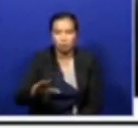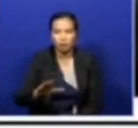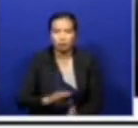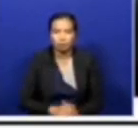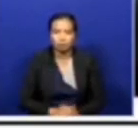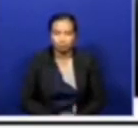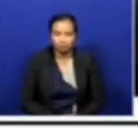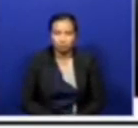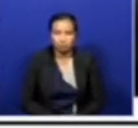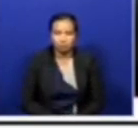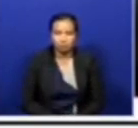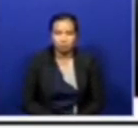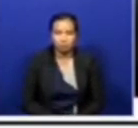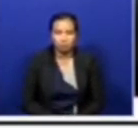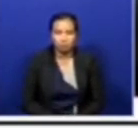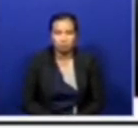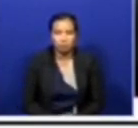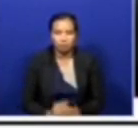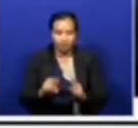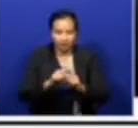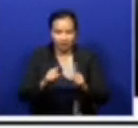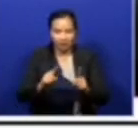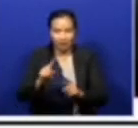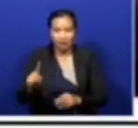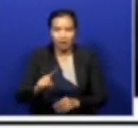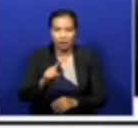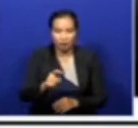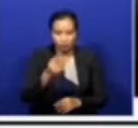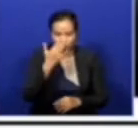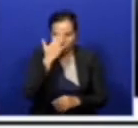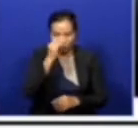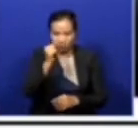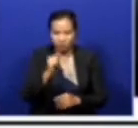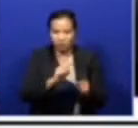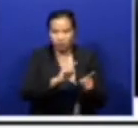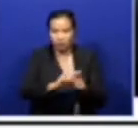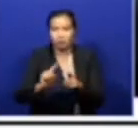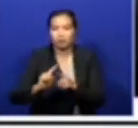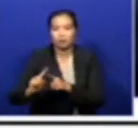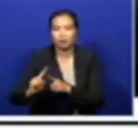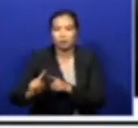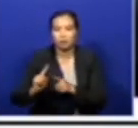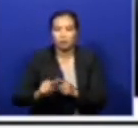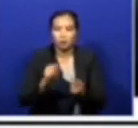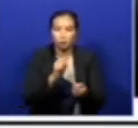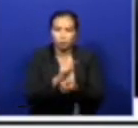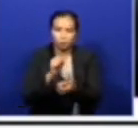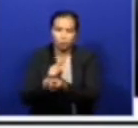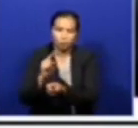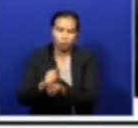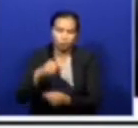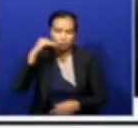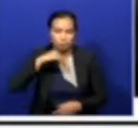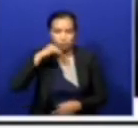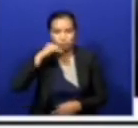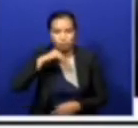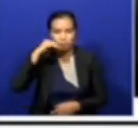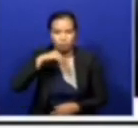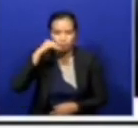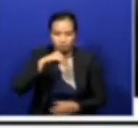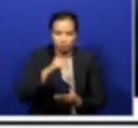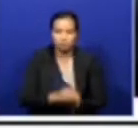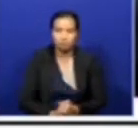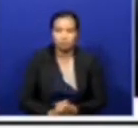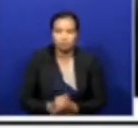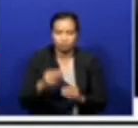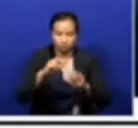2.5 แต่ถามว่าทำไมเหตุการณ์ต่างๆเหล่านี้ยังเกิดซ้ำแล้วซ้ำเล่าที่เกิดปั